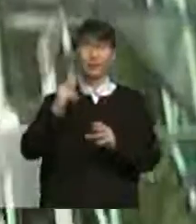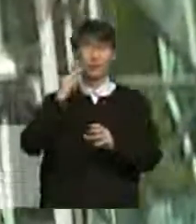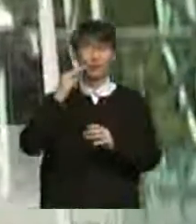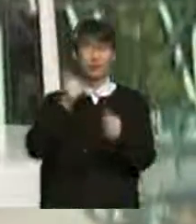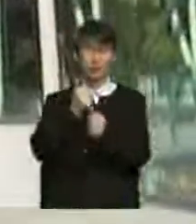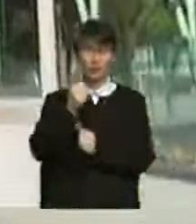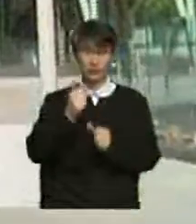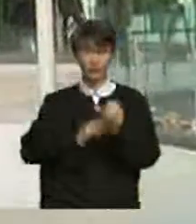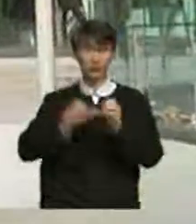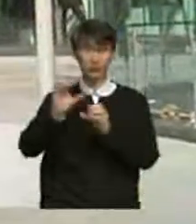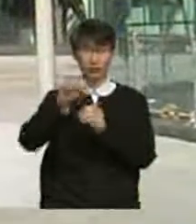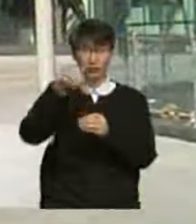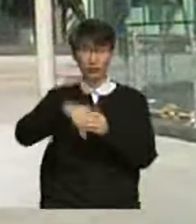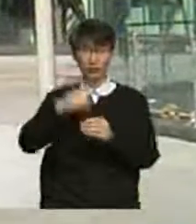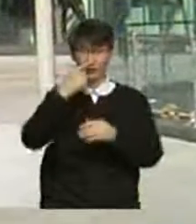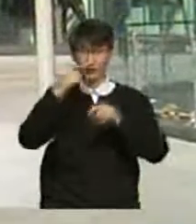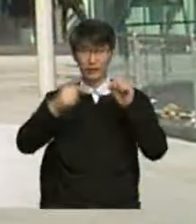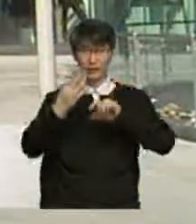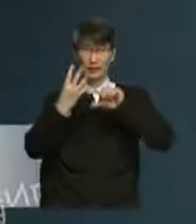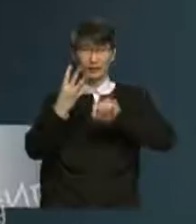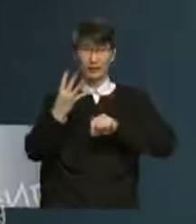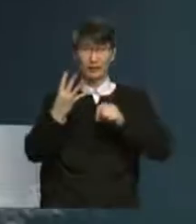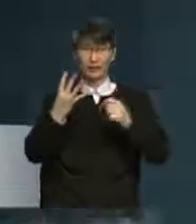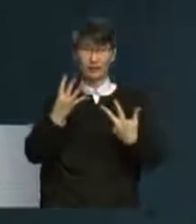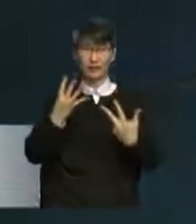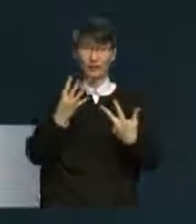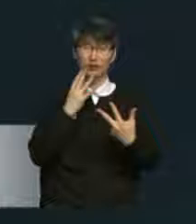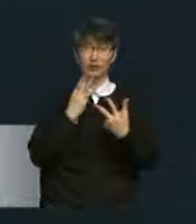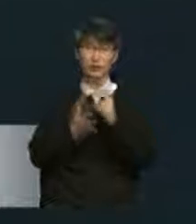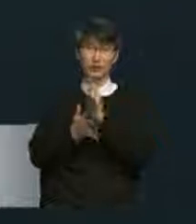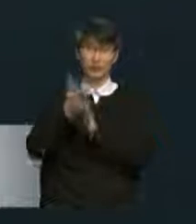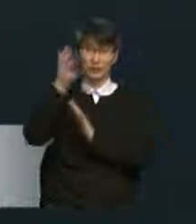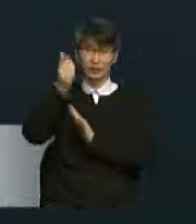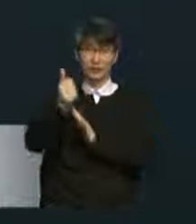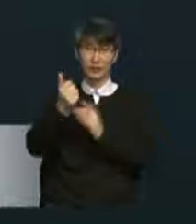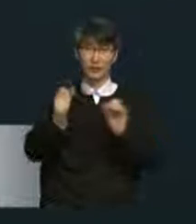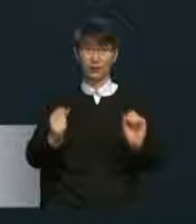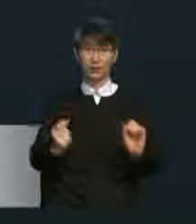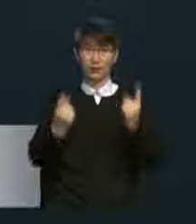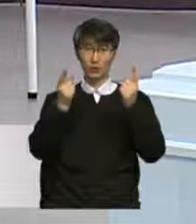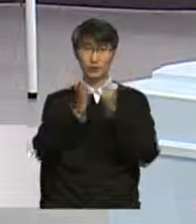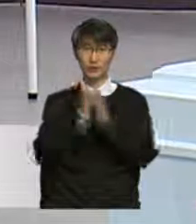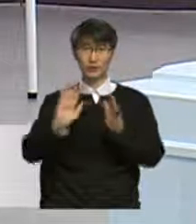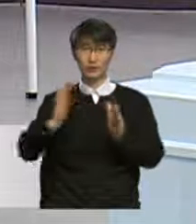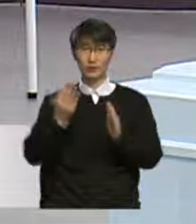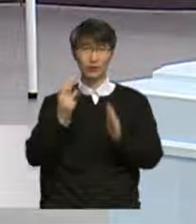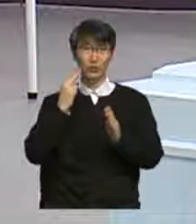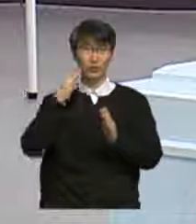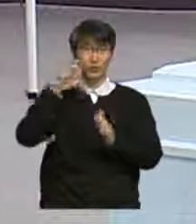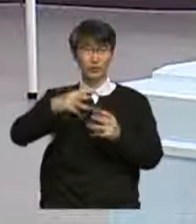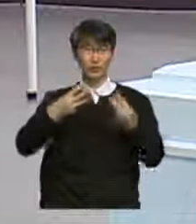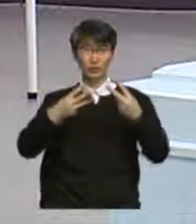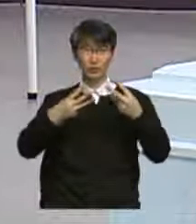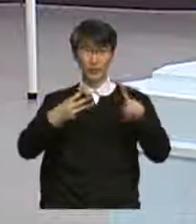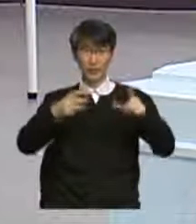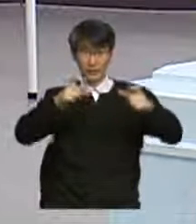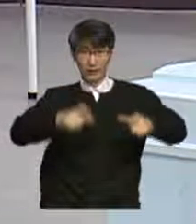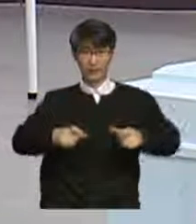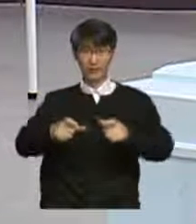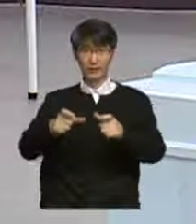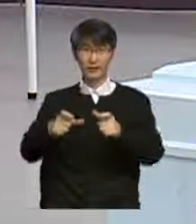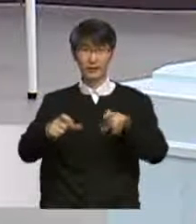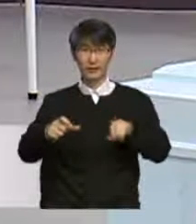송파구의회 보궐선거는 다가오는 4월 7일 서울시장 보궐선거와 동시에 실시되며 송파구 라 선거구에